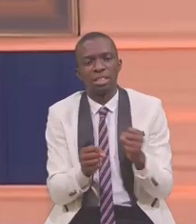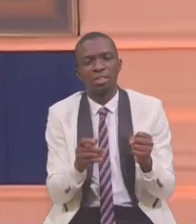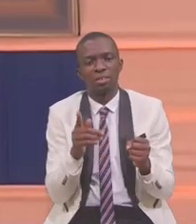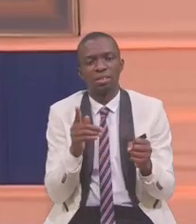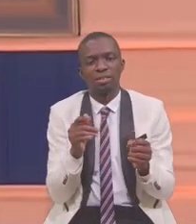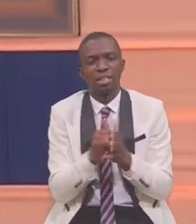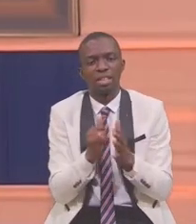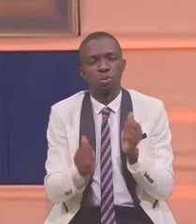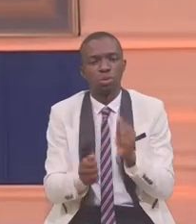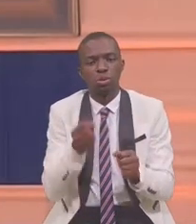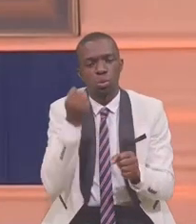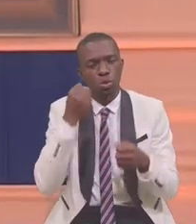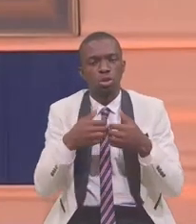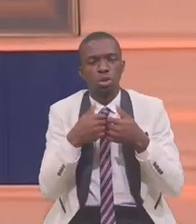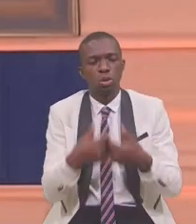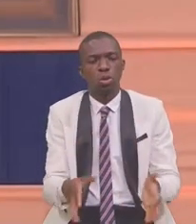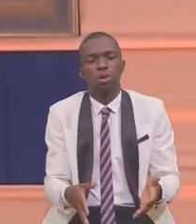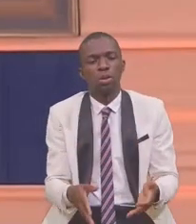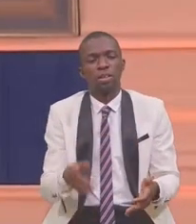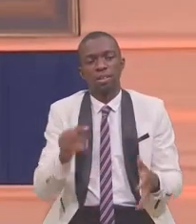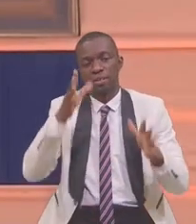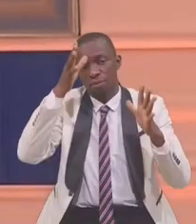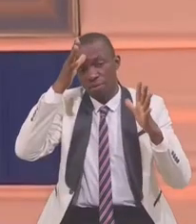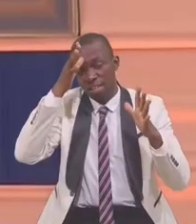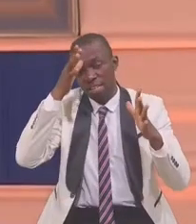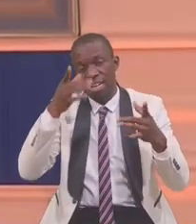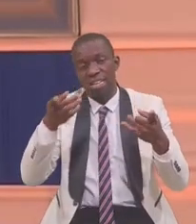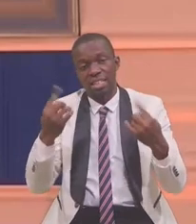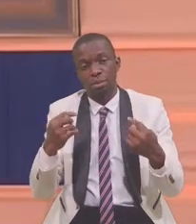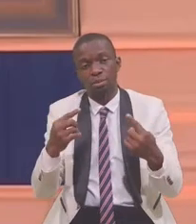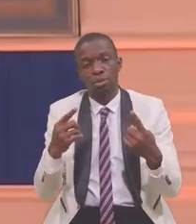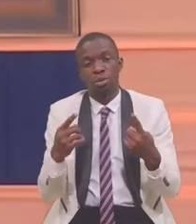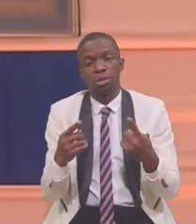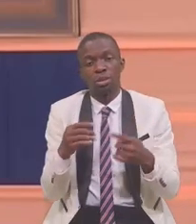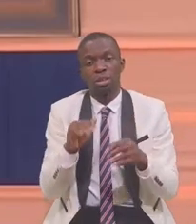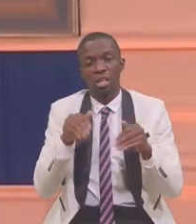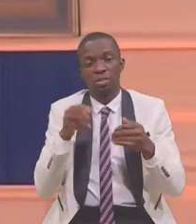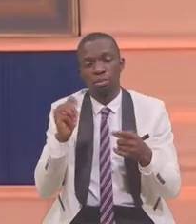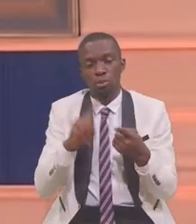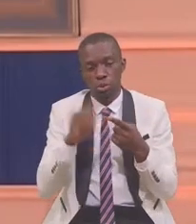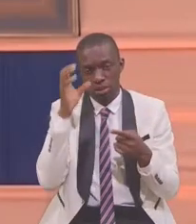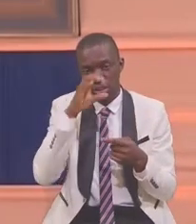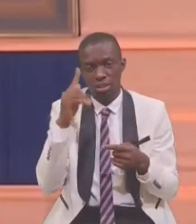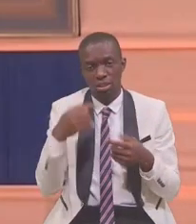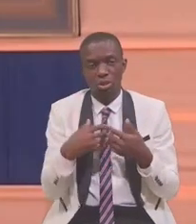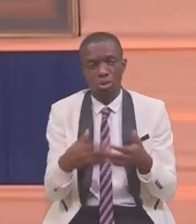à chercher les pécheurs pour sauver les perdus. On va à